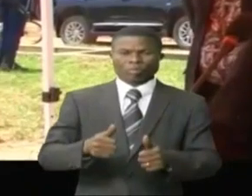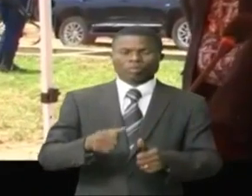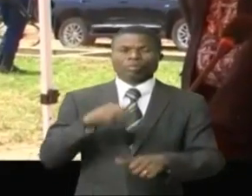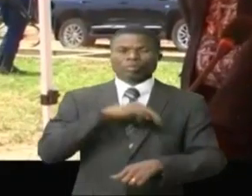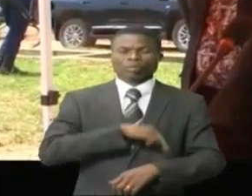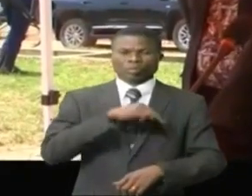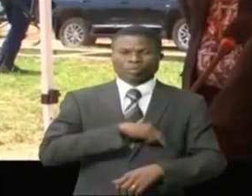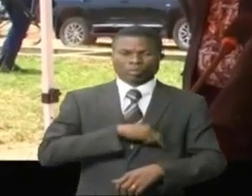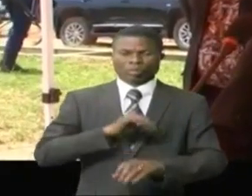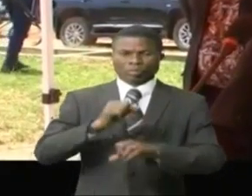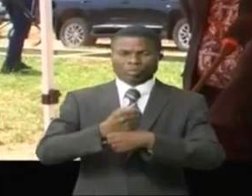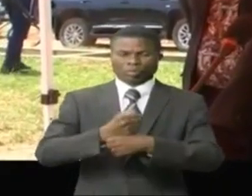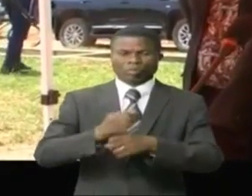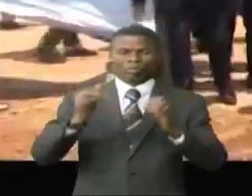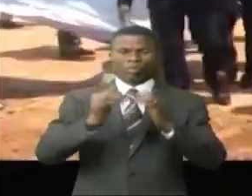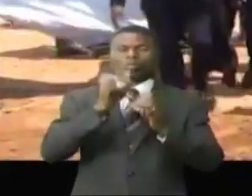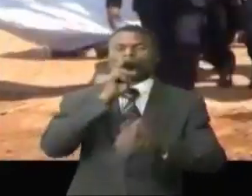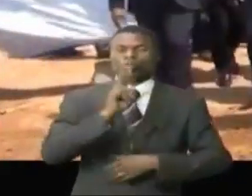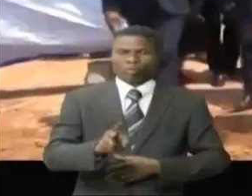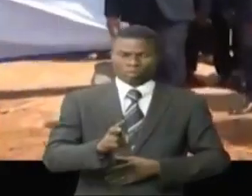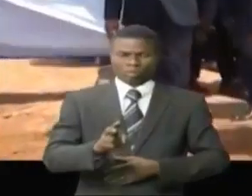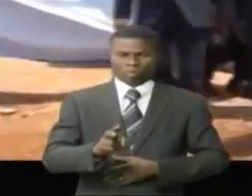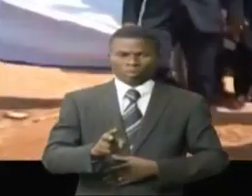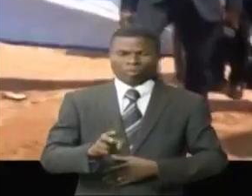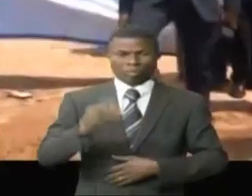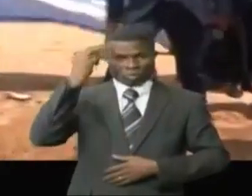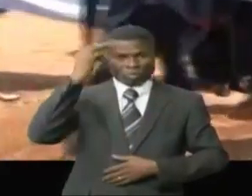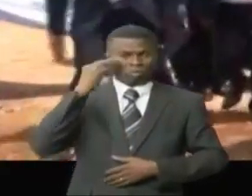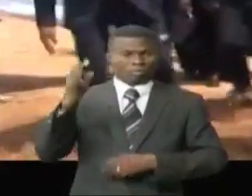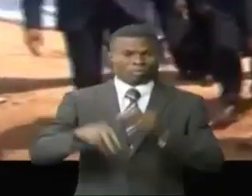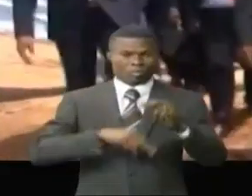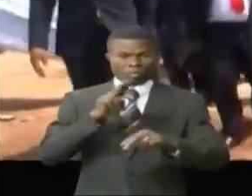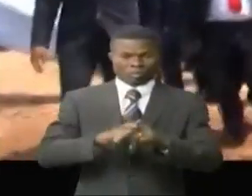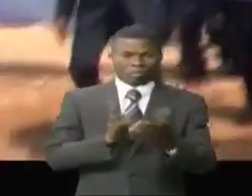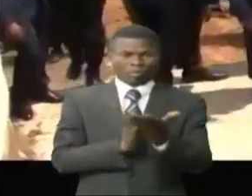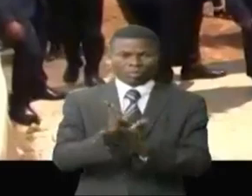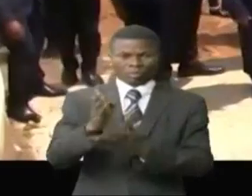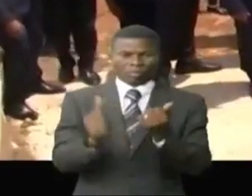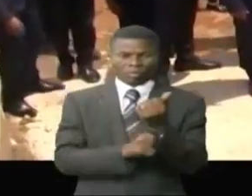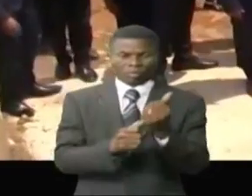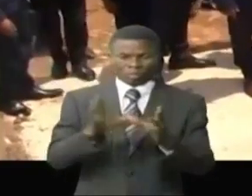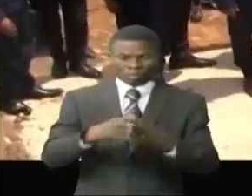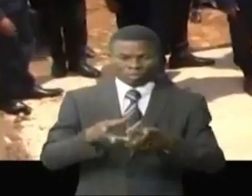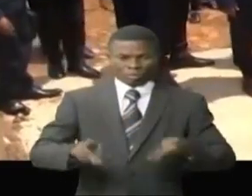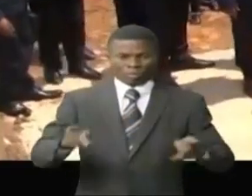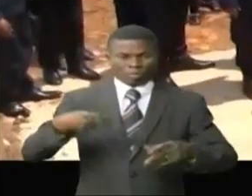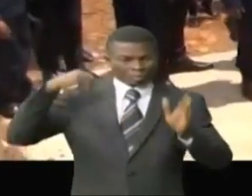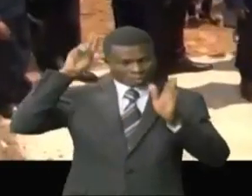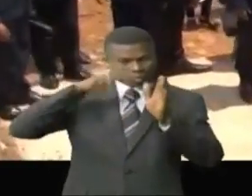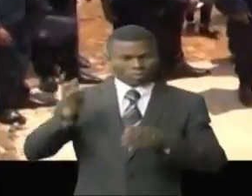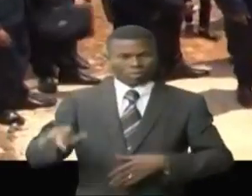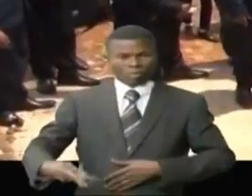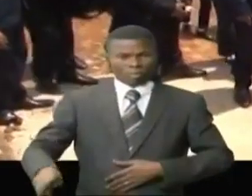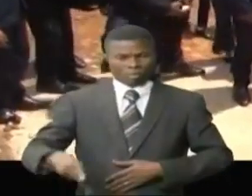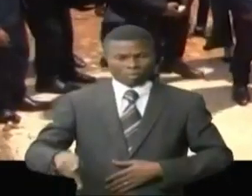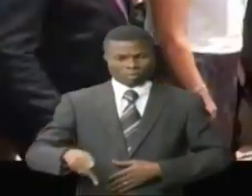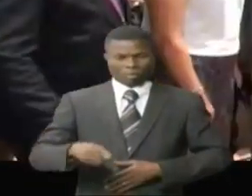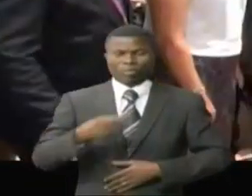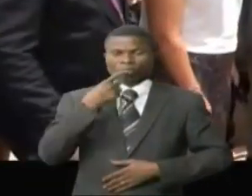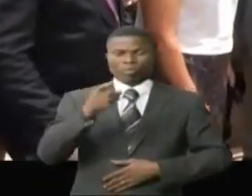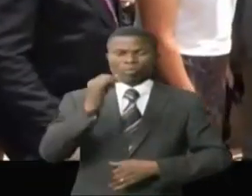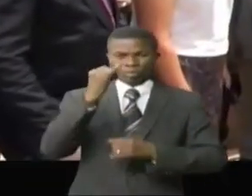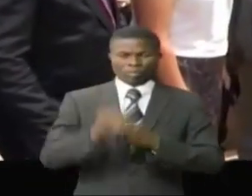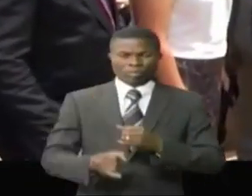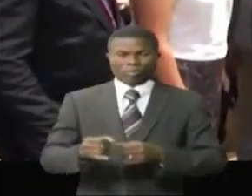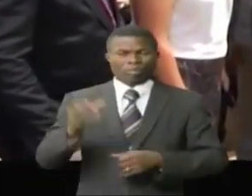mission qui est d'établir la vérité. Enfin, le ministre national des droits humains, sous la conduite du gouverneur de province, bouclera sa mission éclair